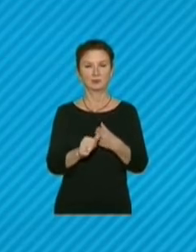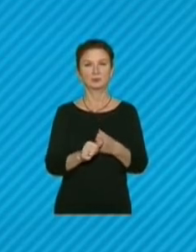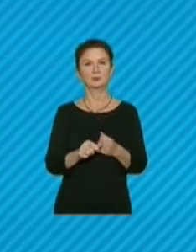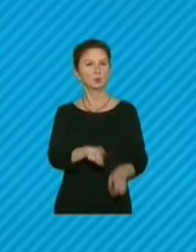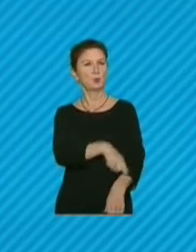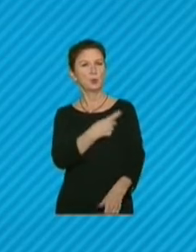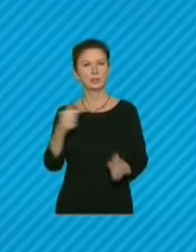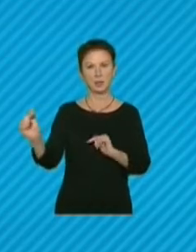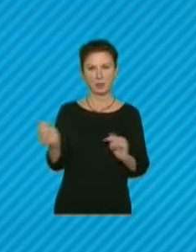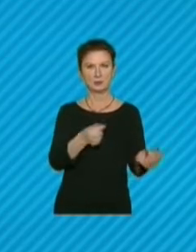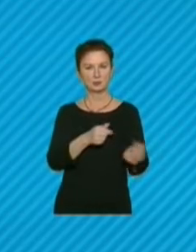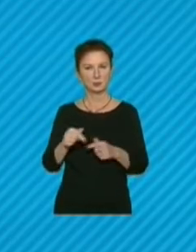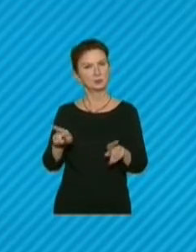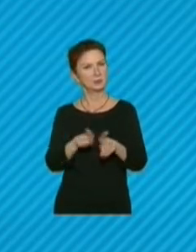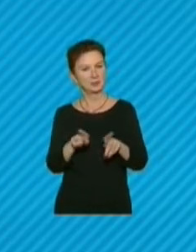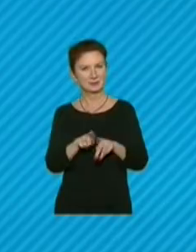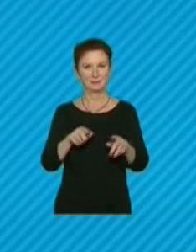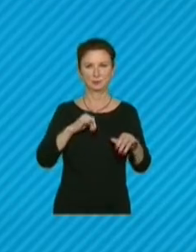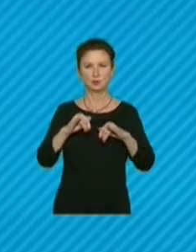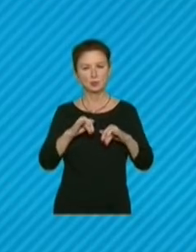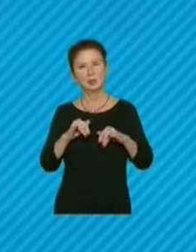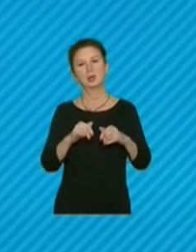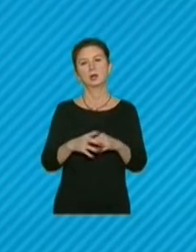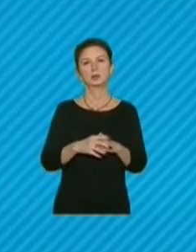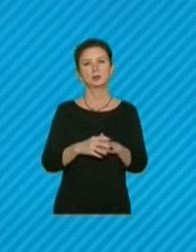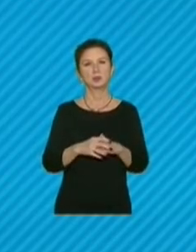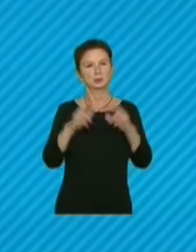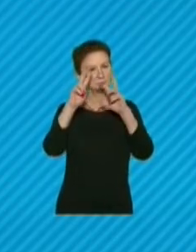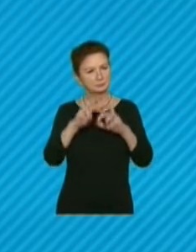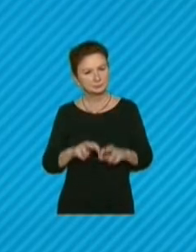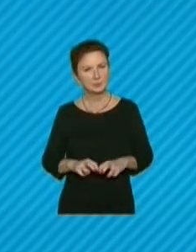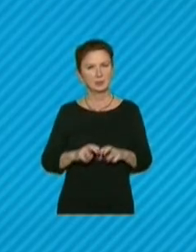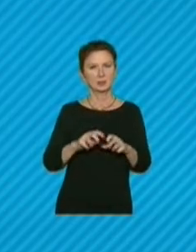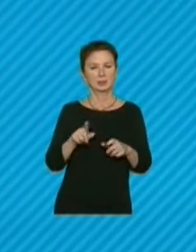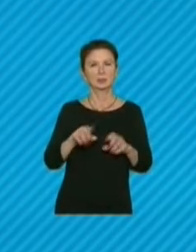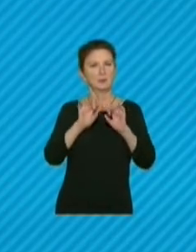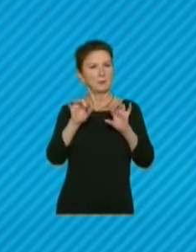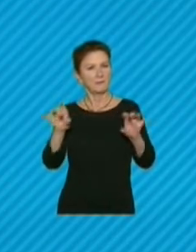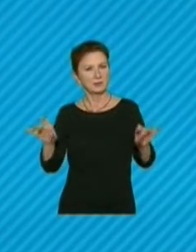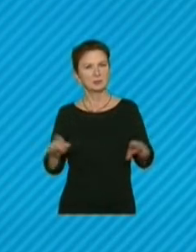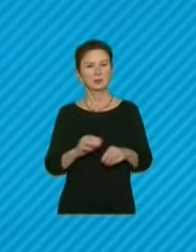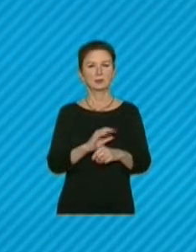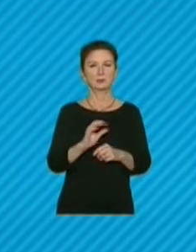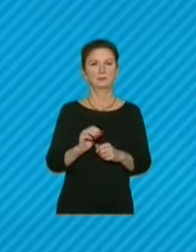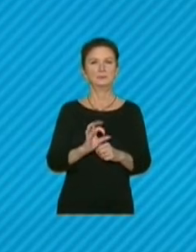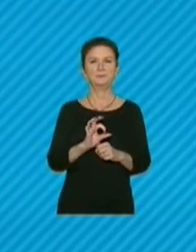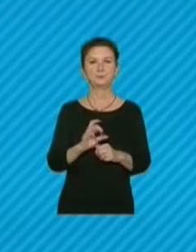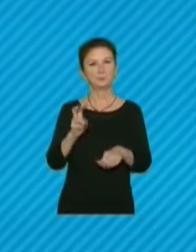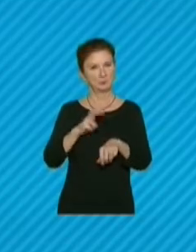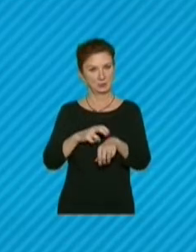długiej dyskusji zarówno na rządzie, jak także z ekspertami, z analitykami, z naszym gronem ekspertów